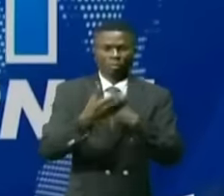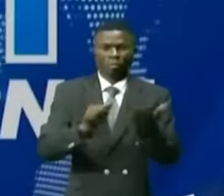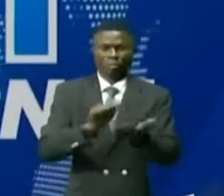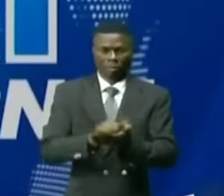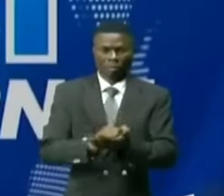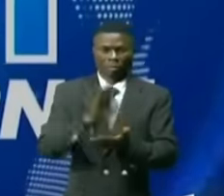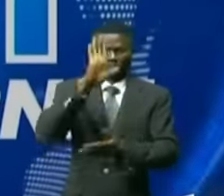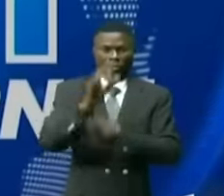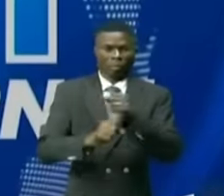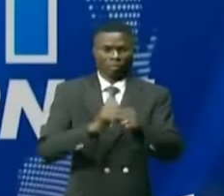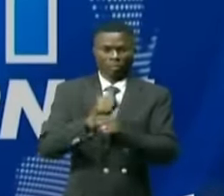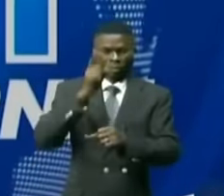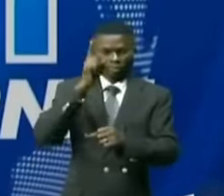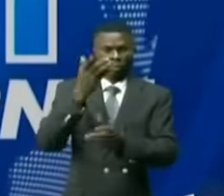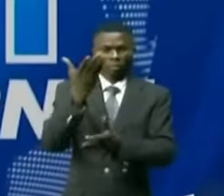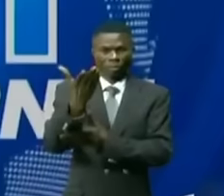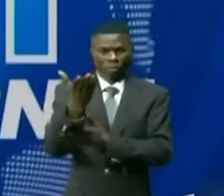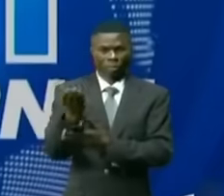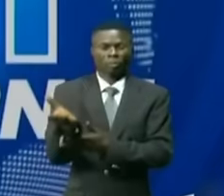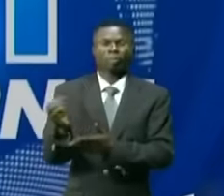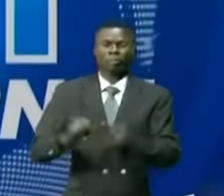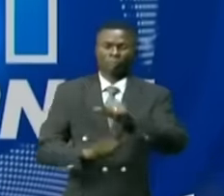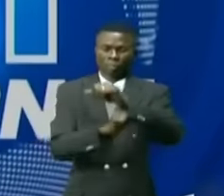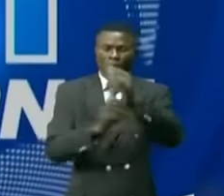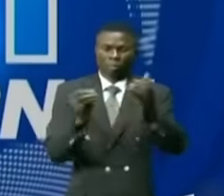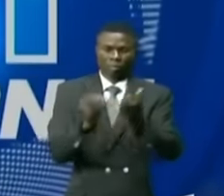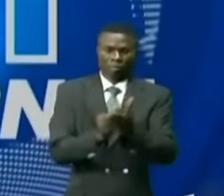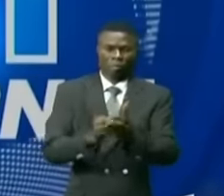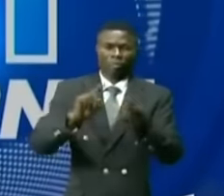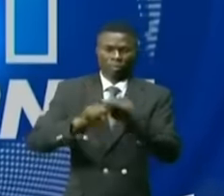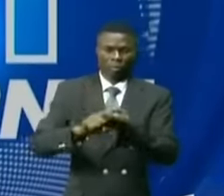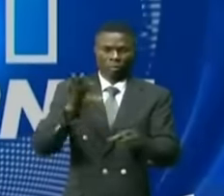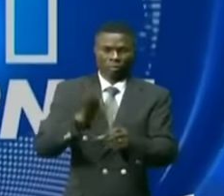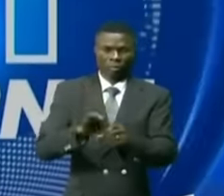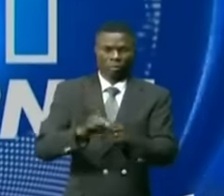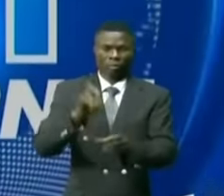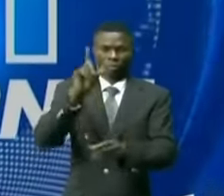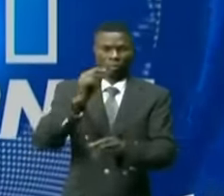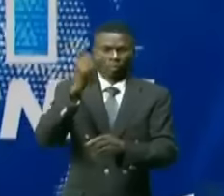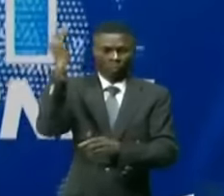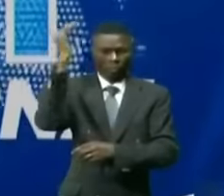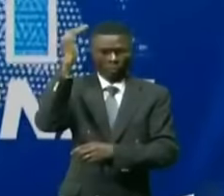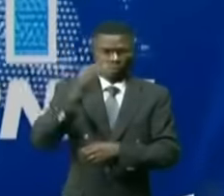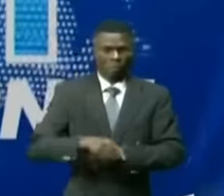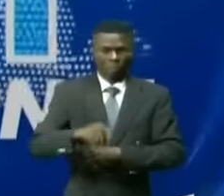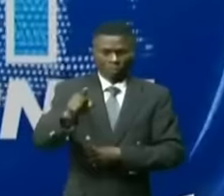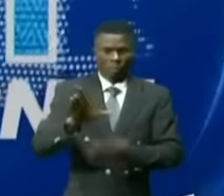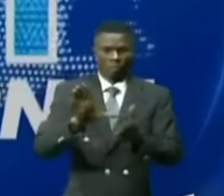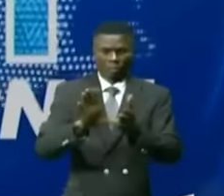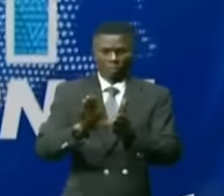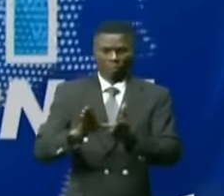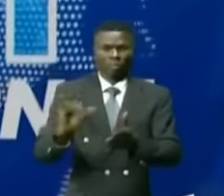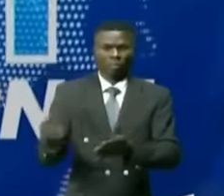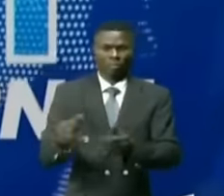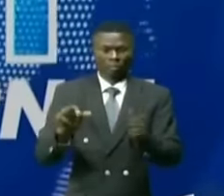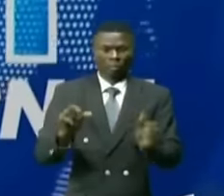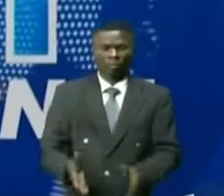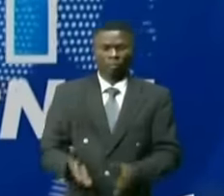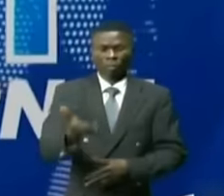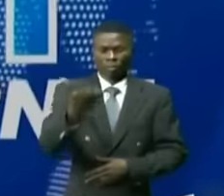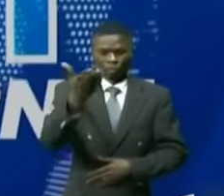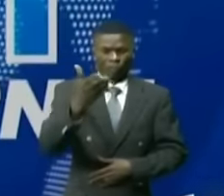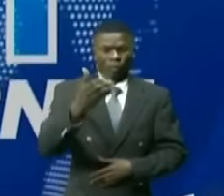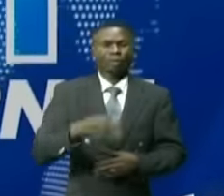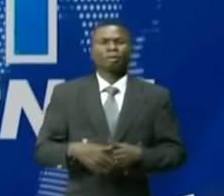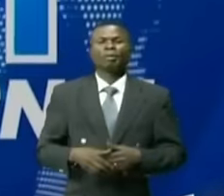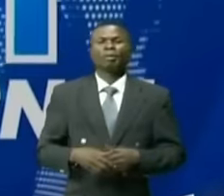mandat. Il a sollicité le renouvellement de la confiance aux urnes le 20 décembre prochain. Reportage de Jacques Tchibouabouameji.